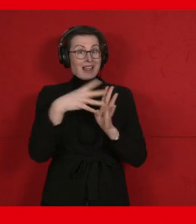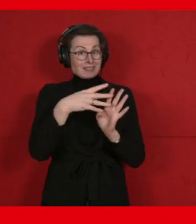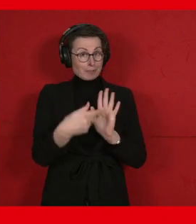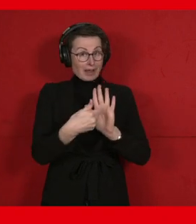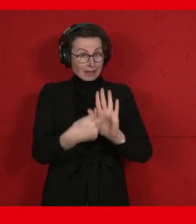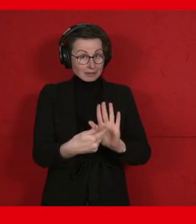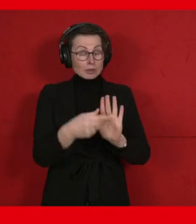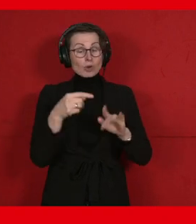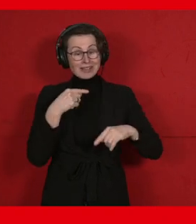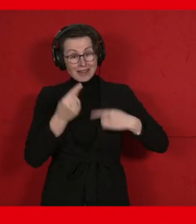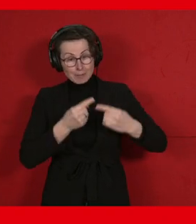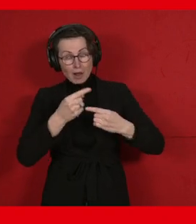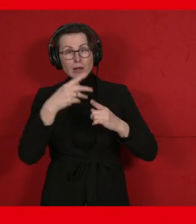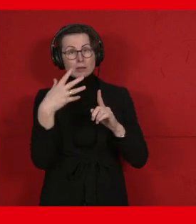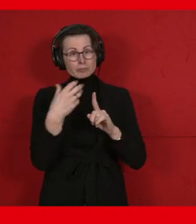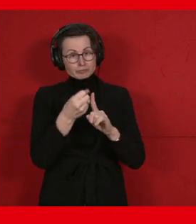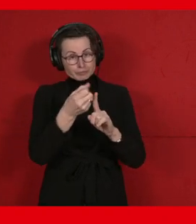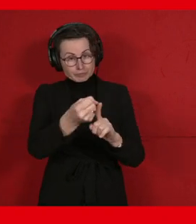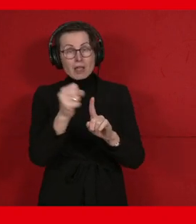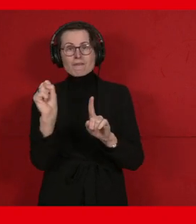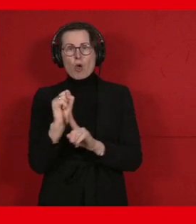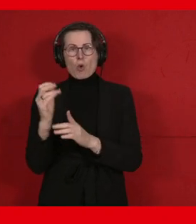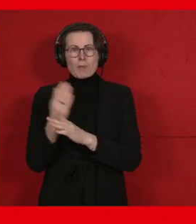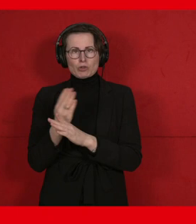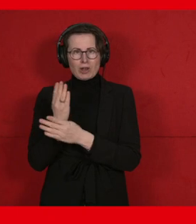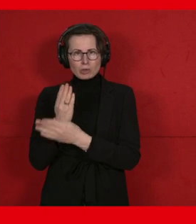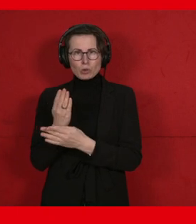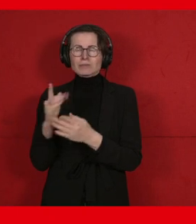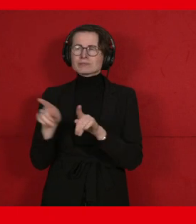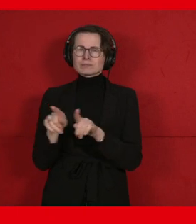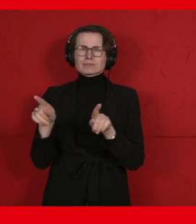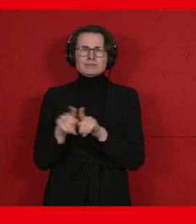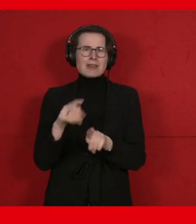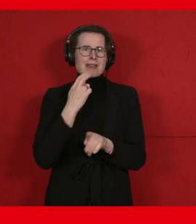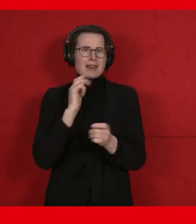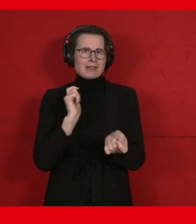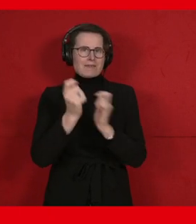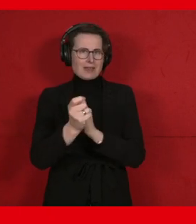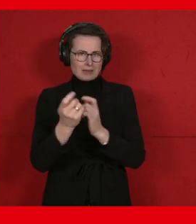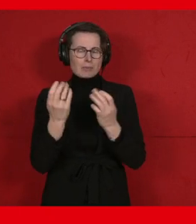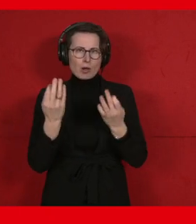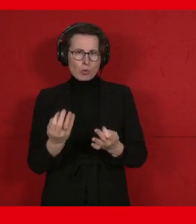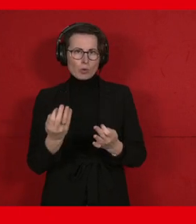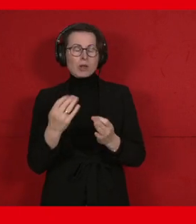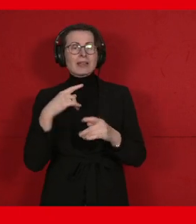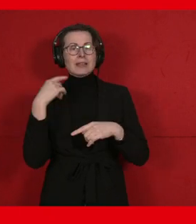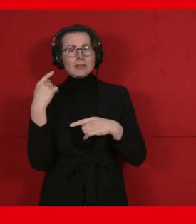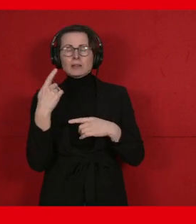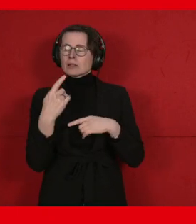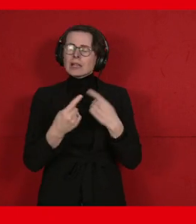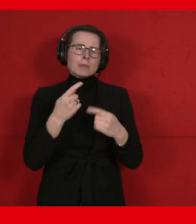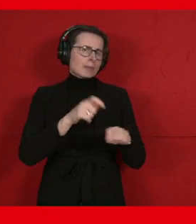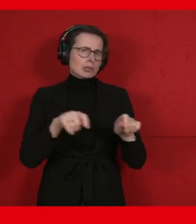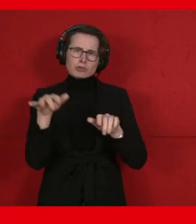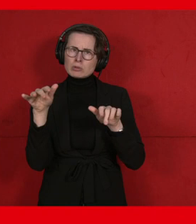zu jeder Zeit nachvollziehbar war, warum haben wir wie entschieden. Und so müssen wir es, glaube ich, auch in der Energiewende insgesamt handhaben. Es wird immer Menschen geben,